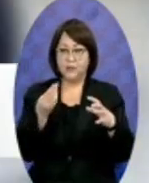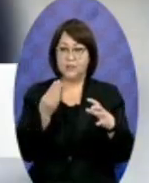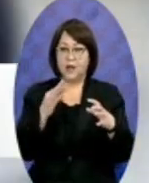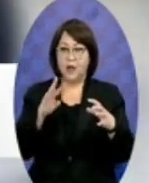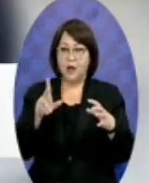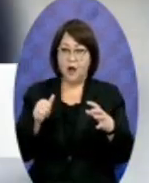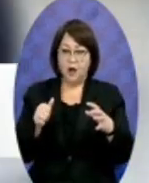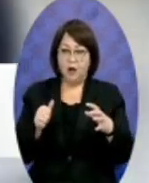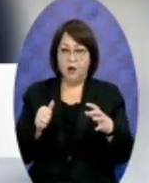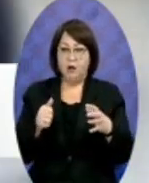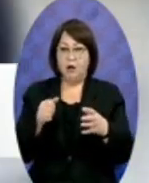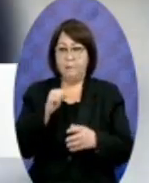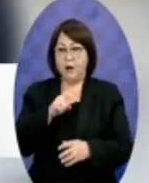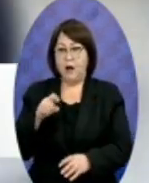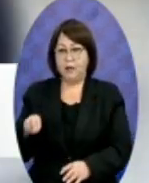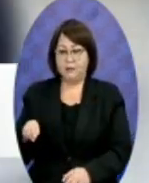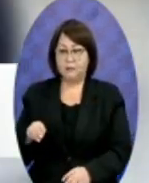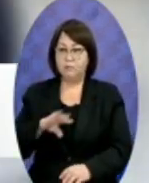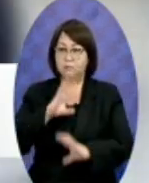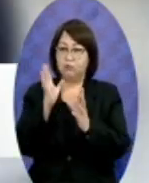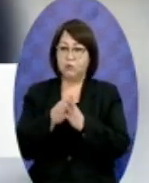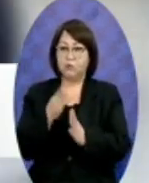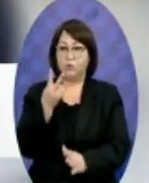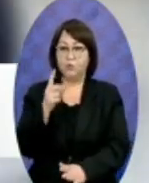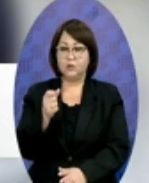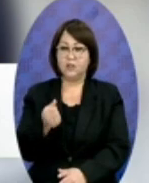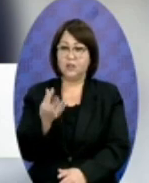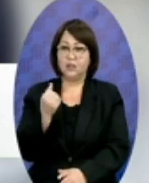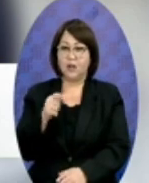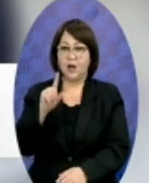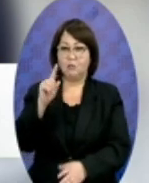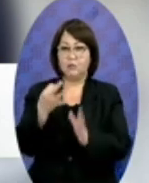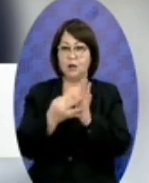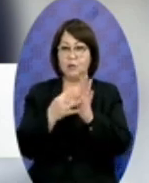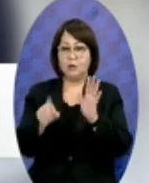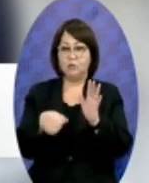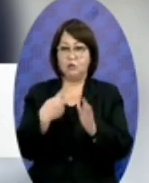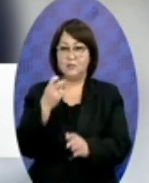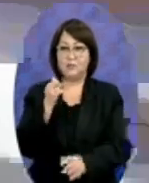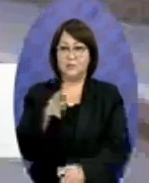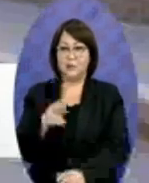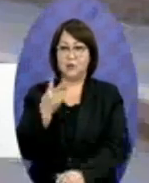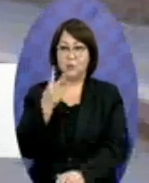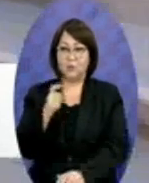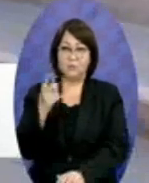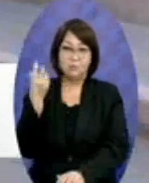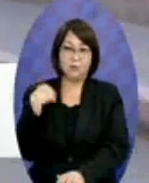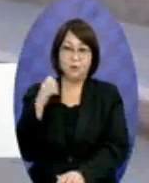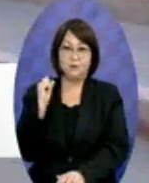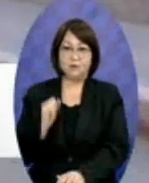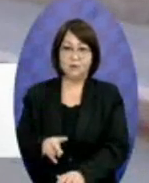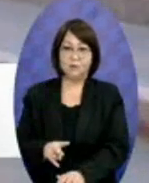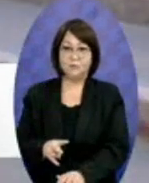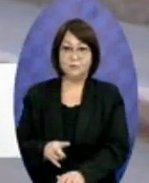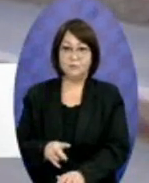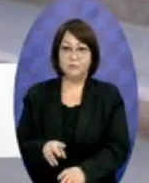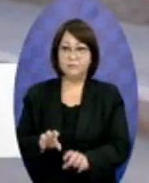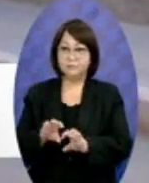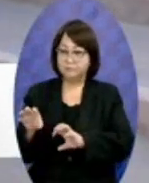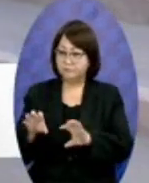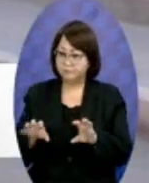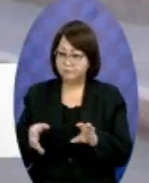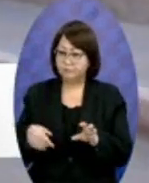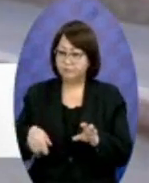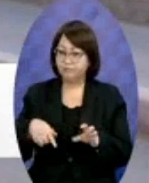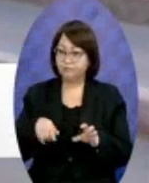биллиметр төхөөрөмж байсан. За нийт үнийн дүн нь болохоор 18.2 сая төгрөг болж байна. Бидний хандулж байсан тоног төхөөрөмж маань энд